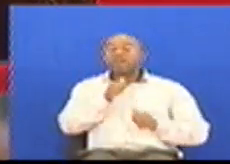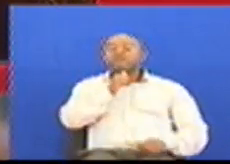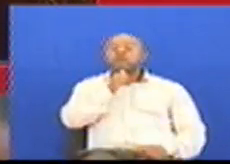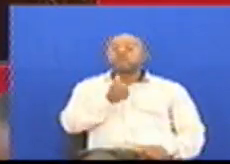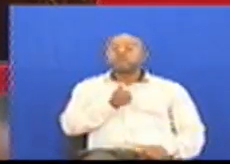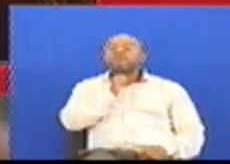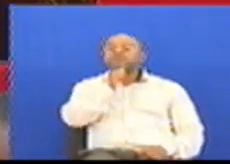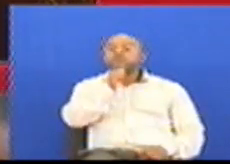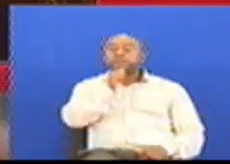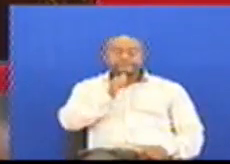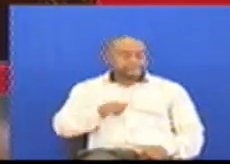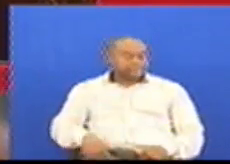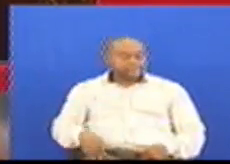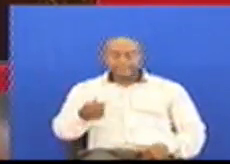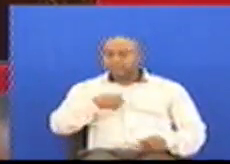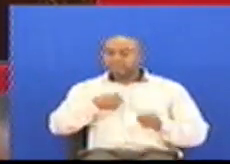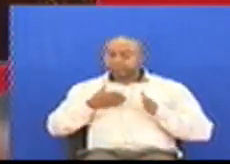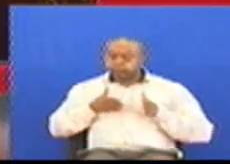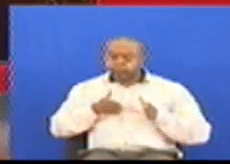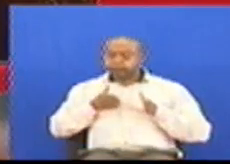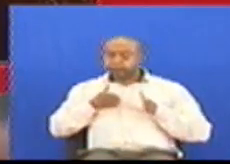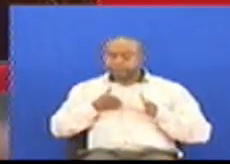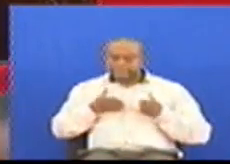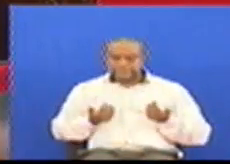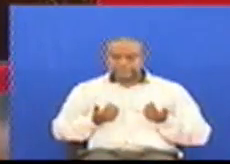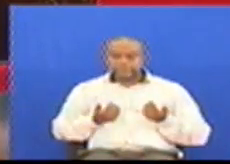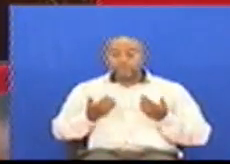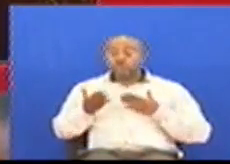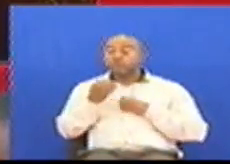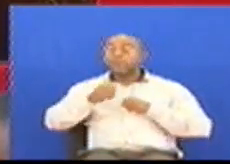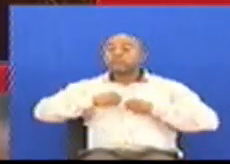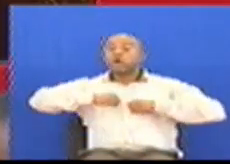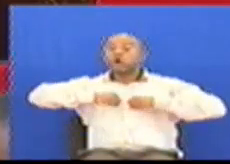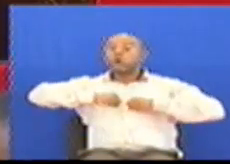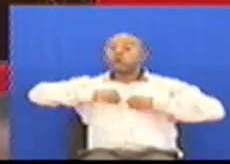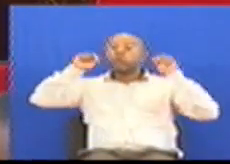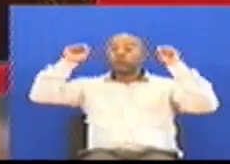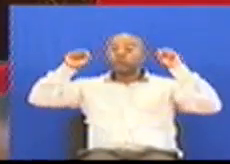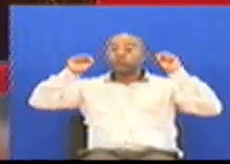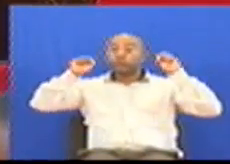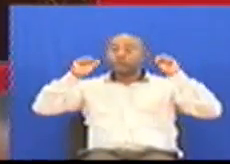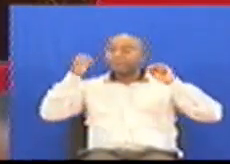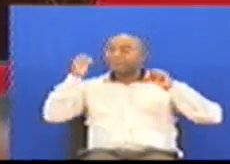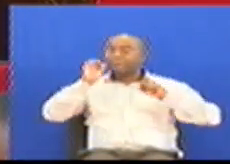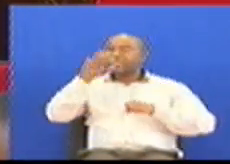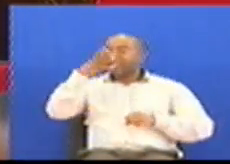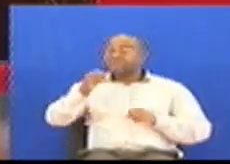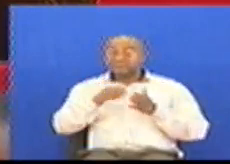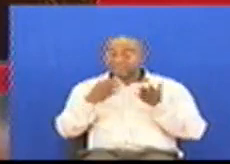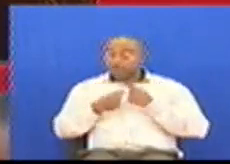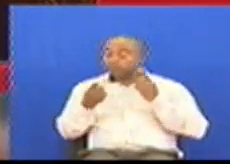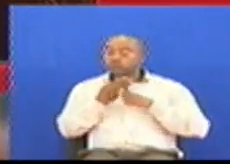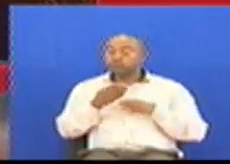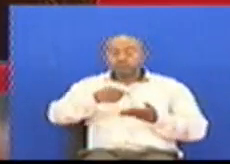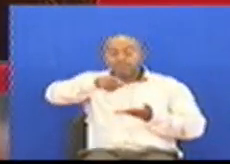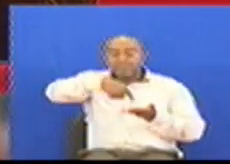mimi napata ukakasi kidogo kuona tuna uhuru zaidi ya miaka 50 na, lakini mpaka leo bado tunazungumzia matundu ya vyoo. Sasa